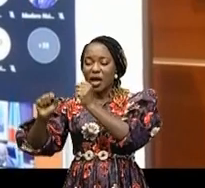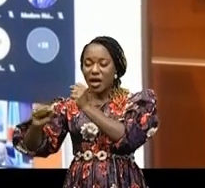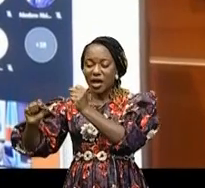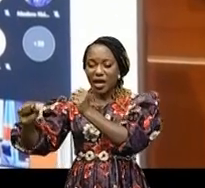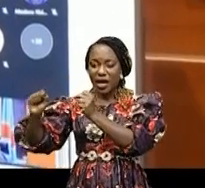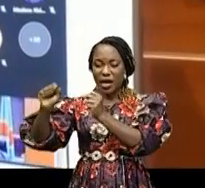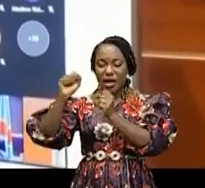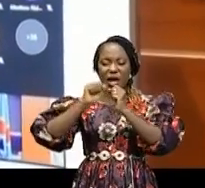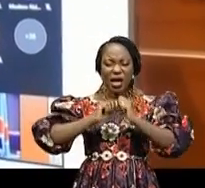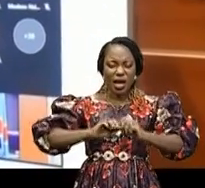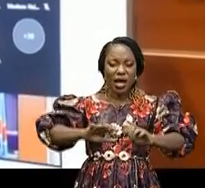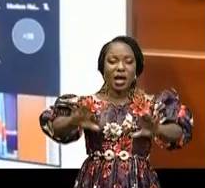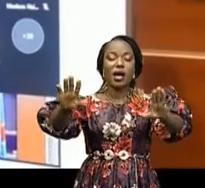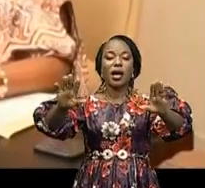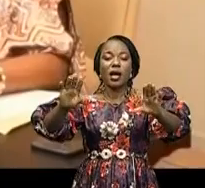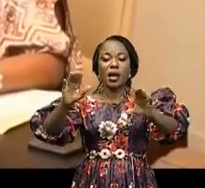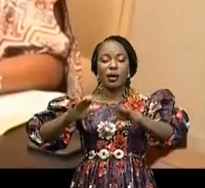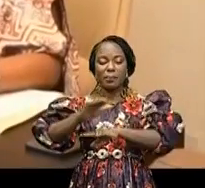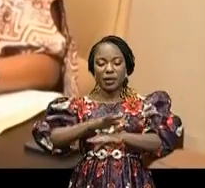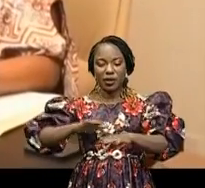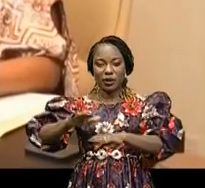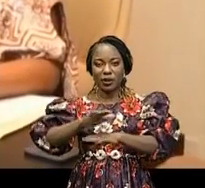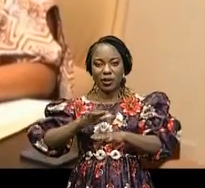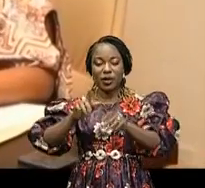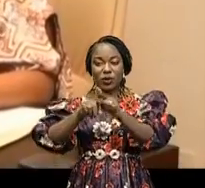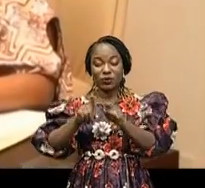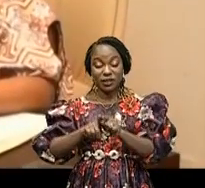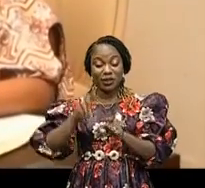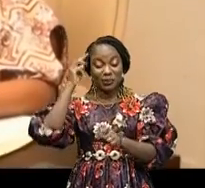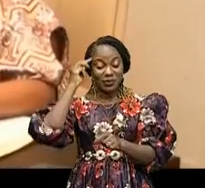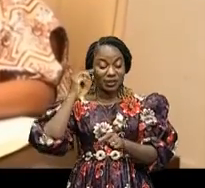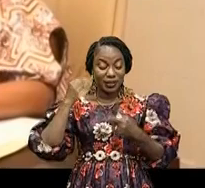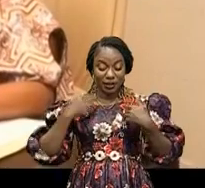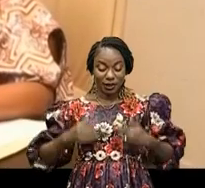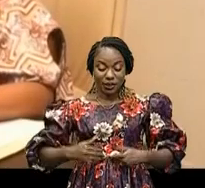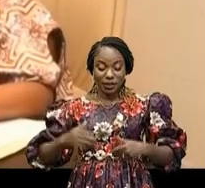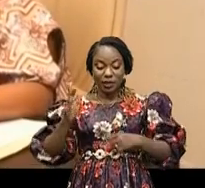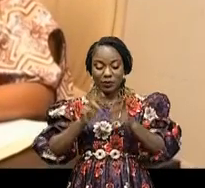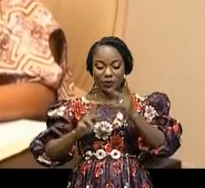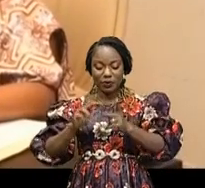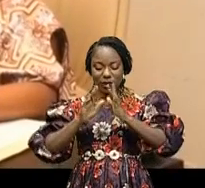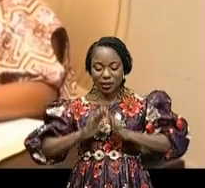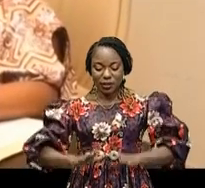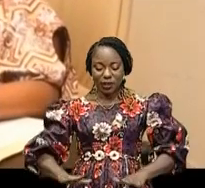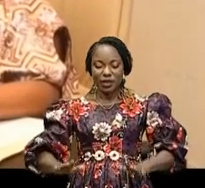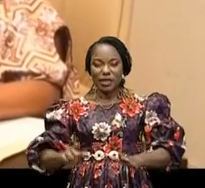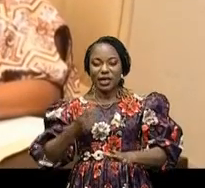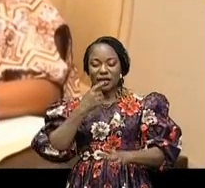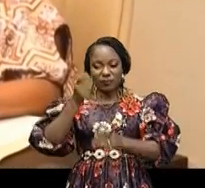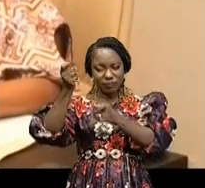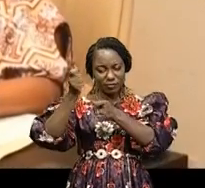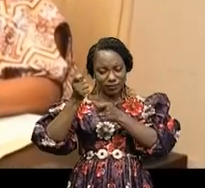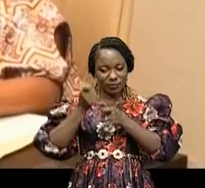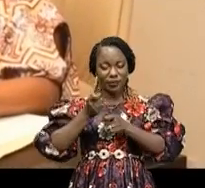de sensibilisation qui s'émènent au travers le pays. Le ministre de la Santé publique, Hygiène et Prévention a attiré l'attention